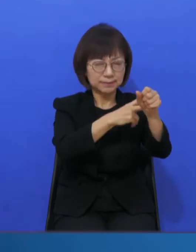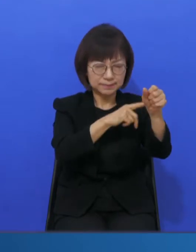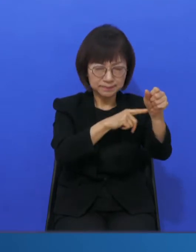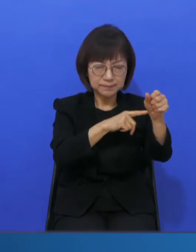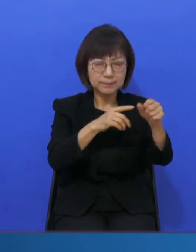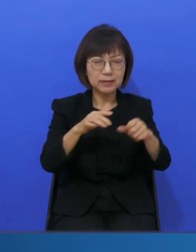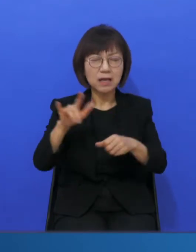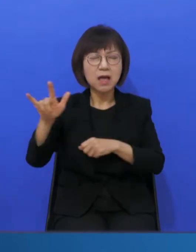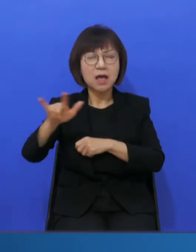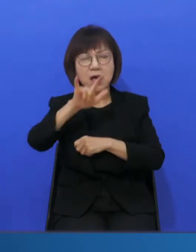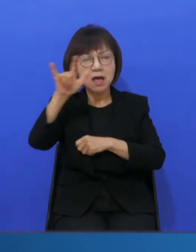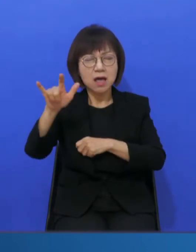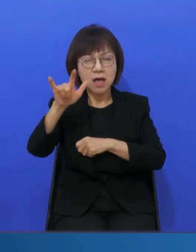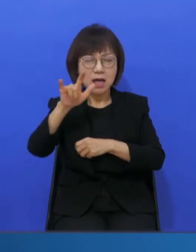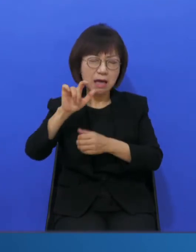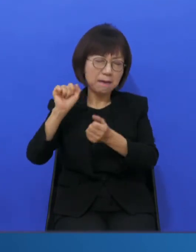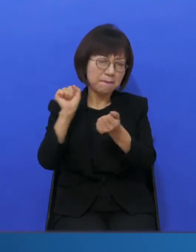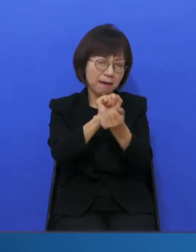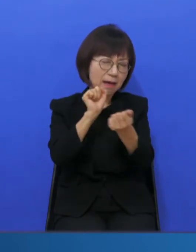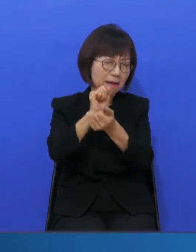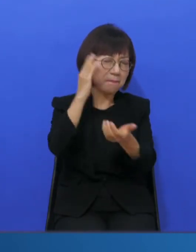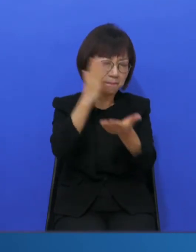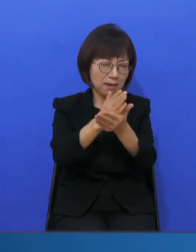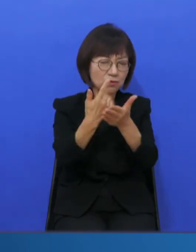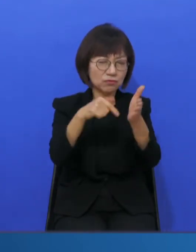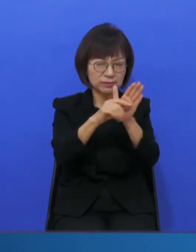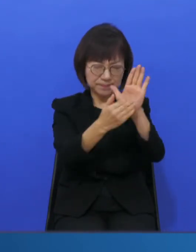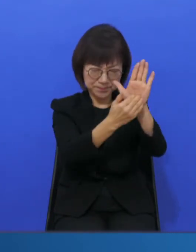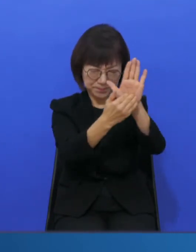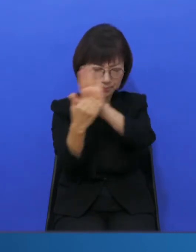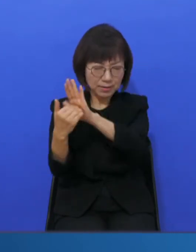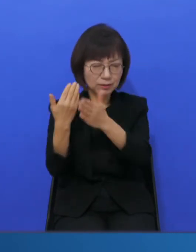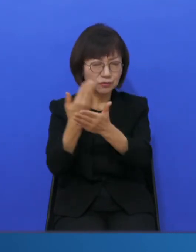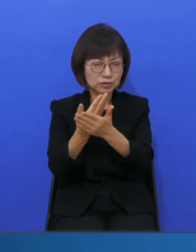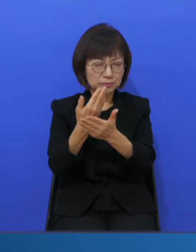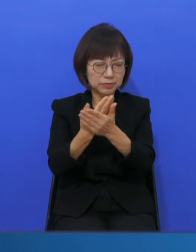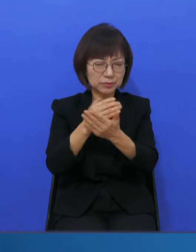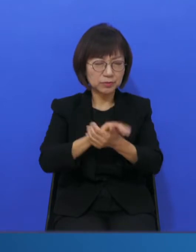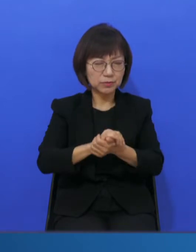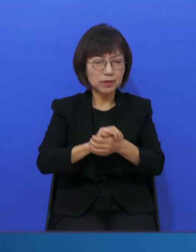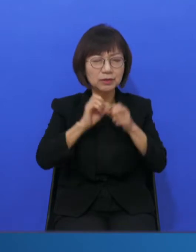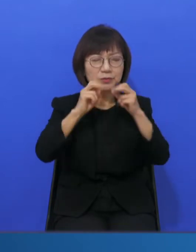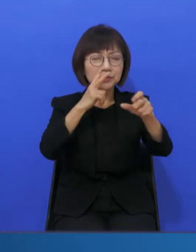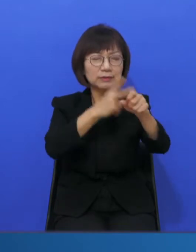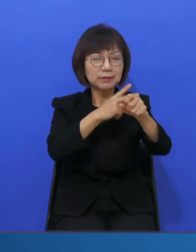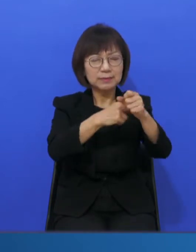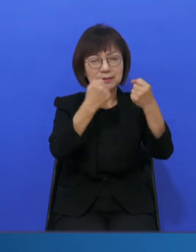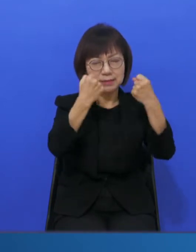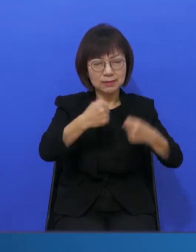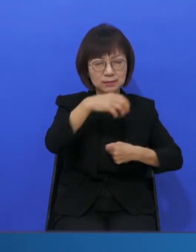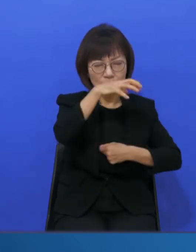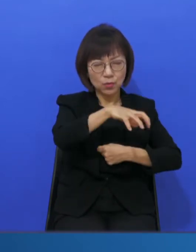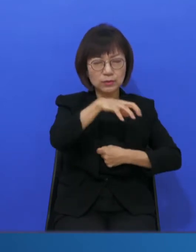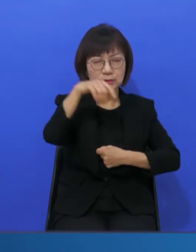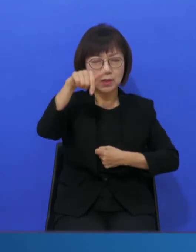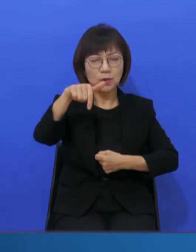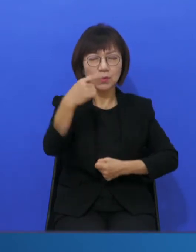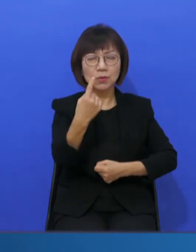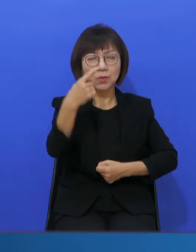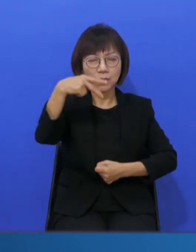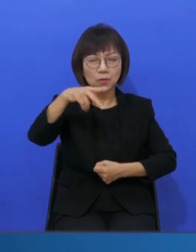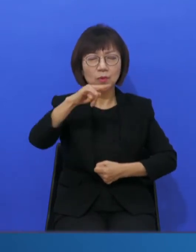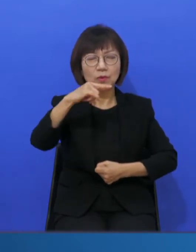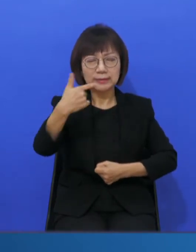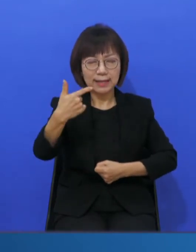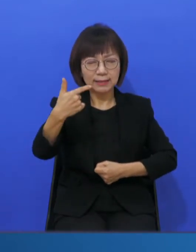못하도록 선교사들이 가는 곳이 고센 땅이 되게 하옵소서. Heavenly Father, wherever our missionaries are located, may that